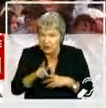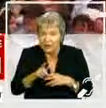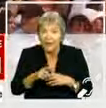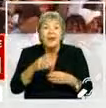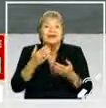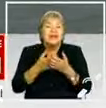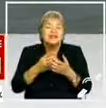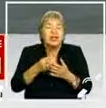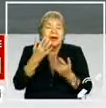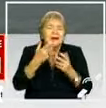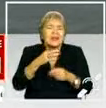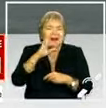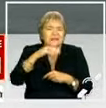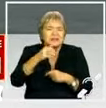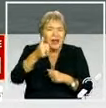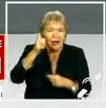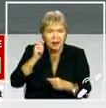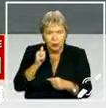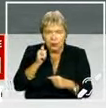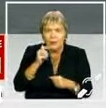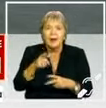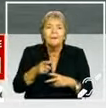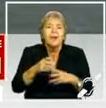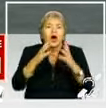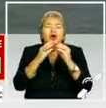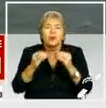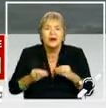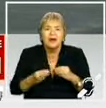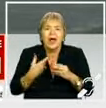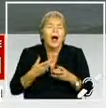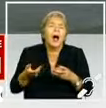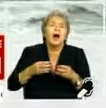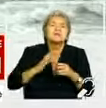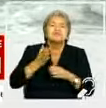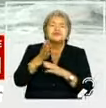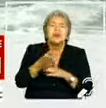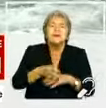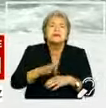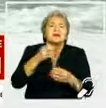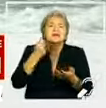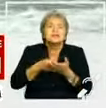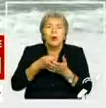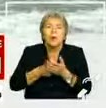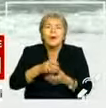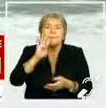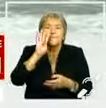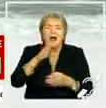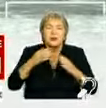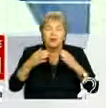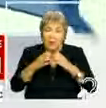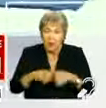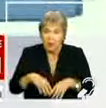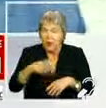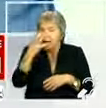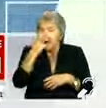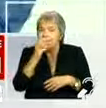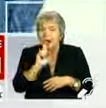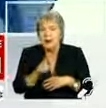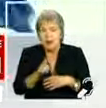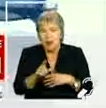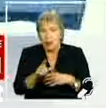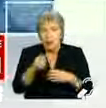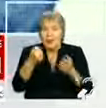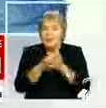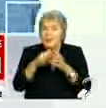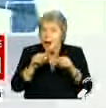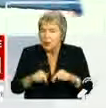la câteva zile după ce România a anulat procedura de achiziție a 4 astfel de nave. Regret faptul că programul de înzestrare cu